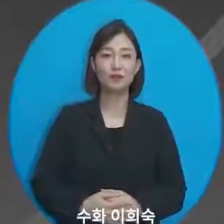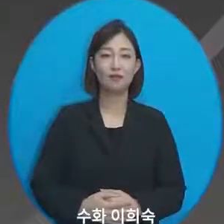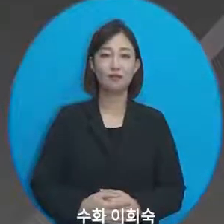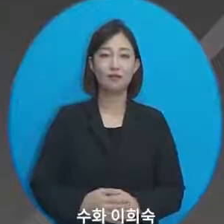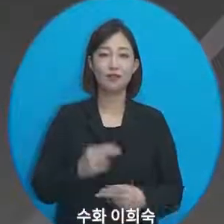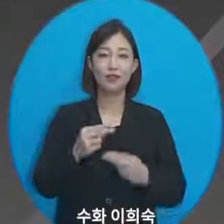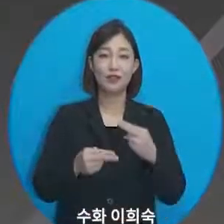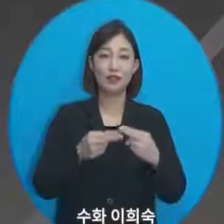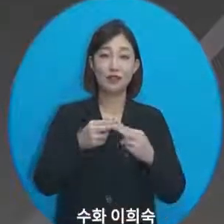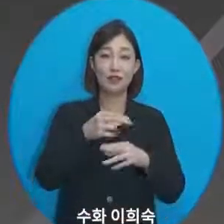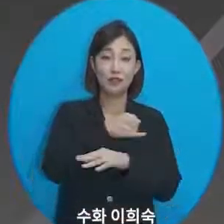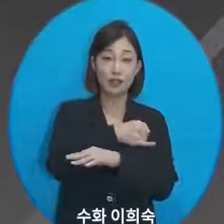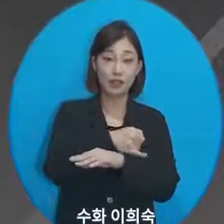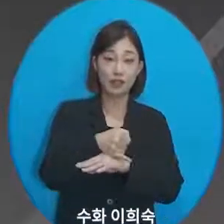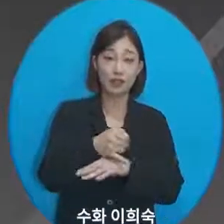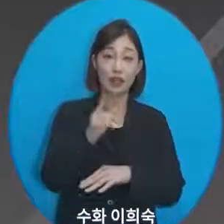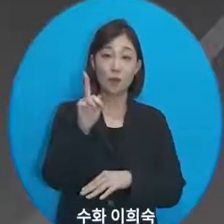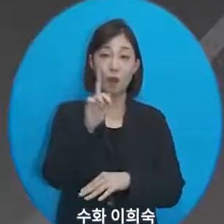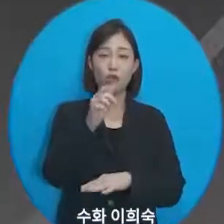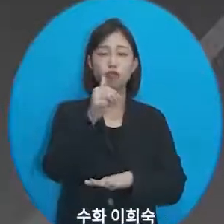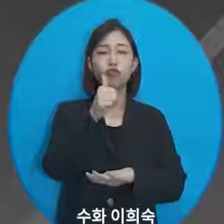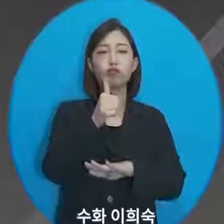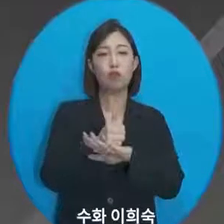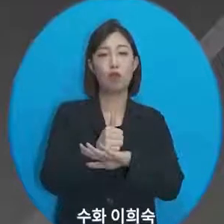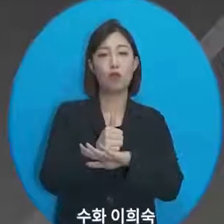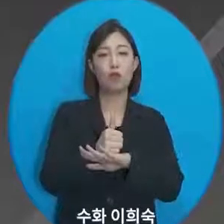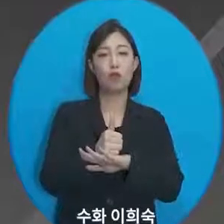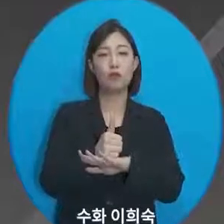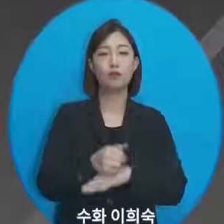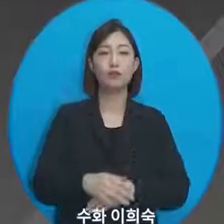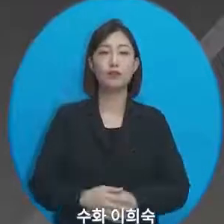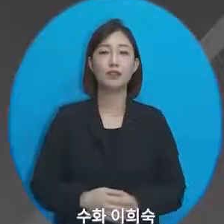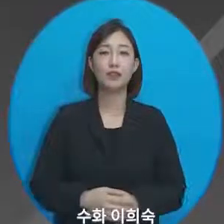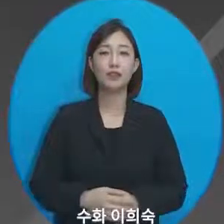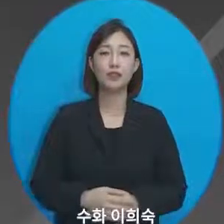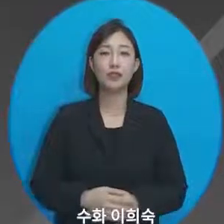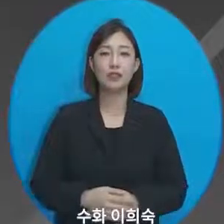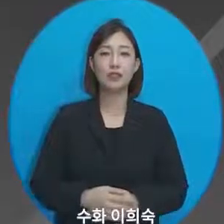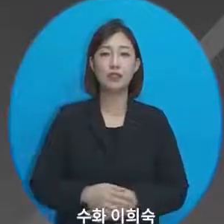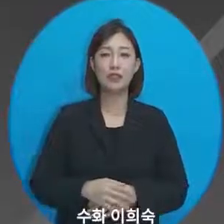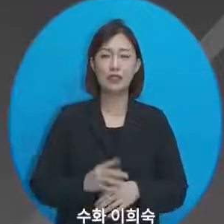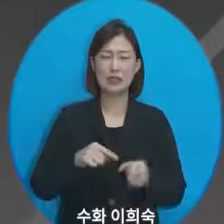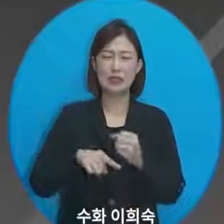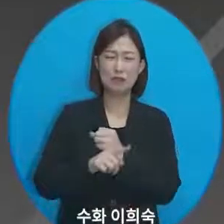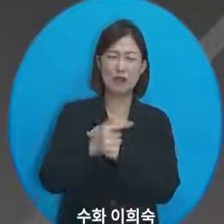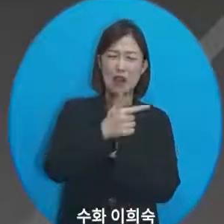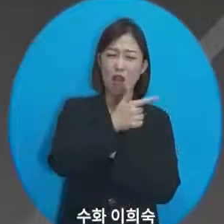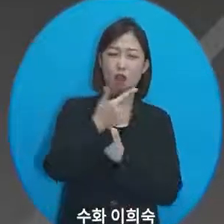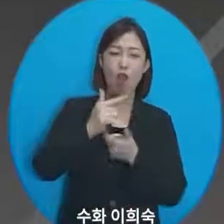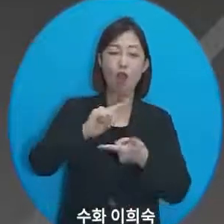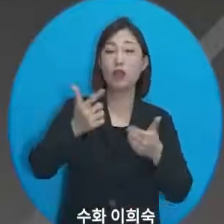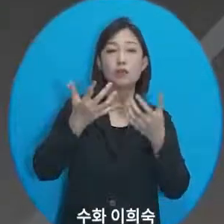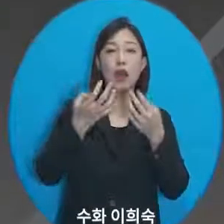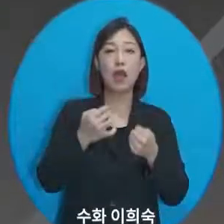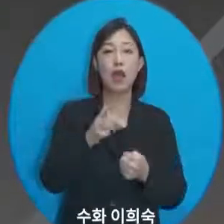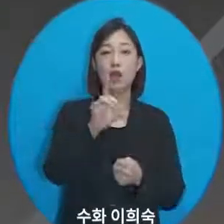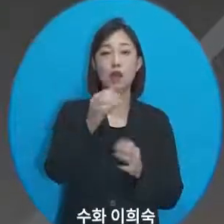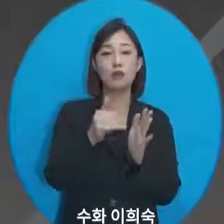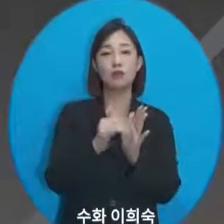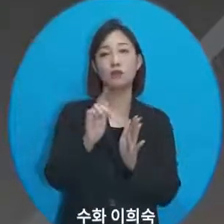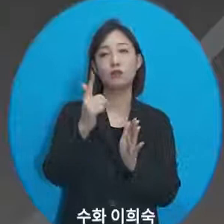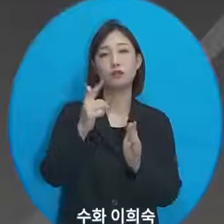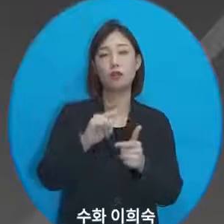이러한 유니버셜 디자인은 결국 결론적으로 이야기하면 굉장히 포괄적 의미를 갖고 있기 때문에, 결국